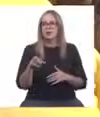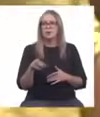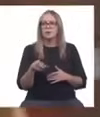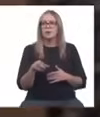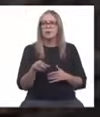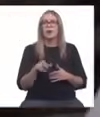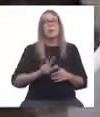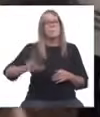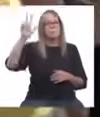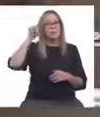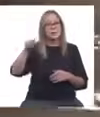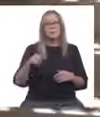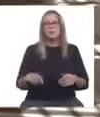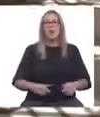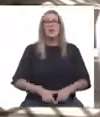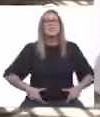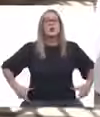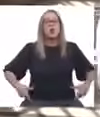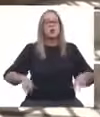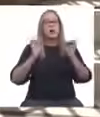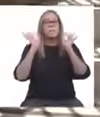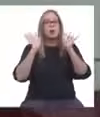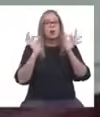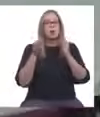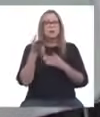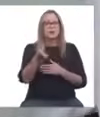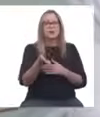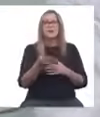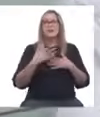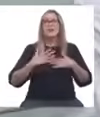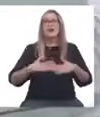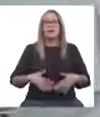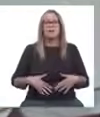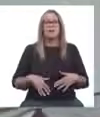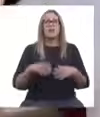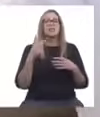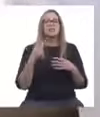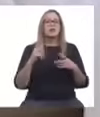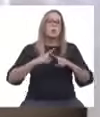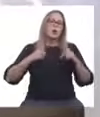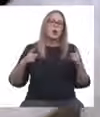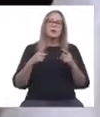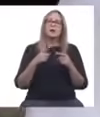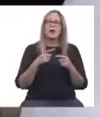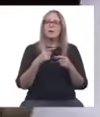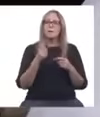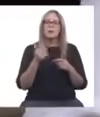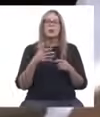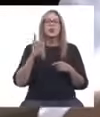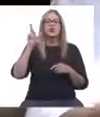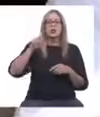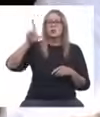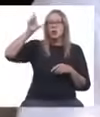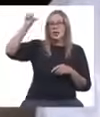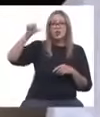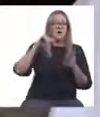בצפון, זה בוקסרים מעולים, זה דרי פיט, זה פליזים בכל המידות. נמצאים אנשים בלוס אנג'לס ובניו יורק